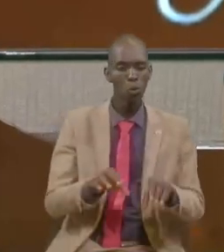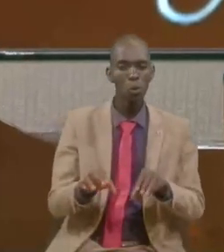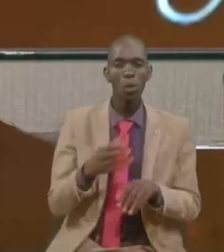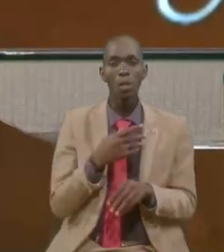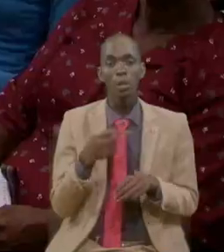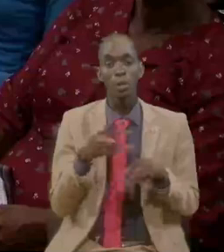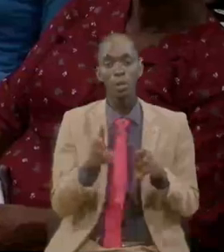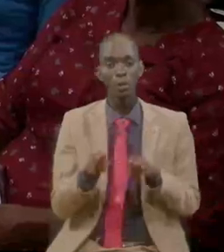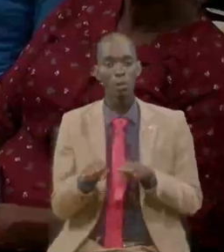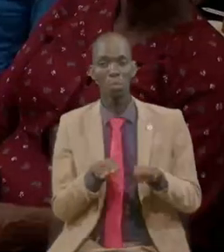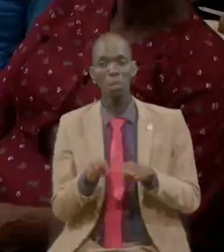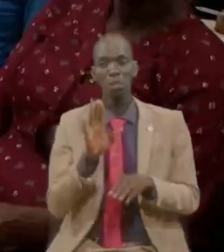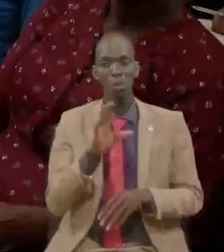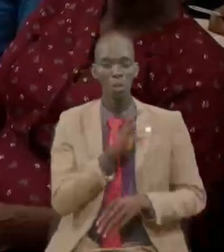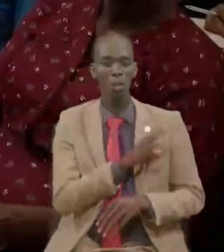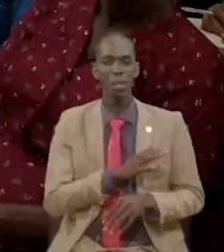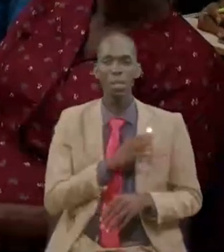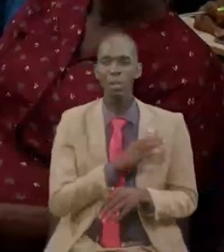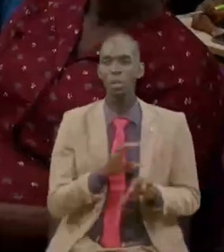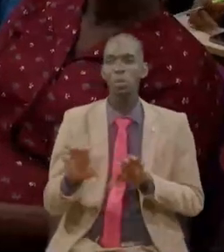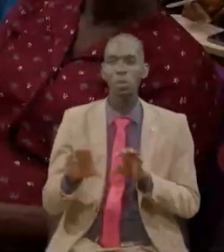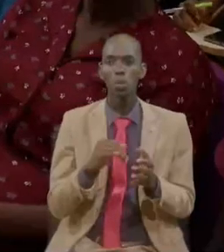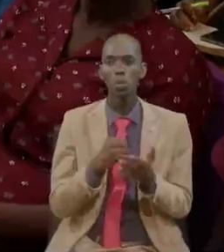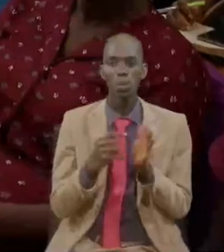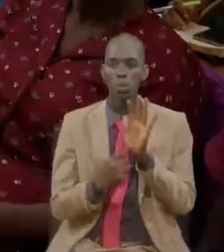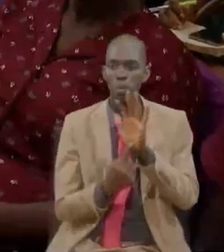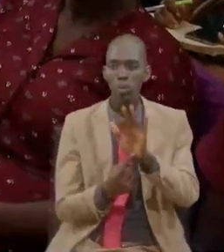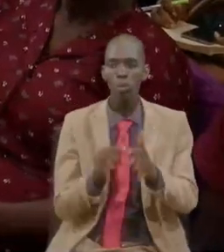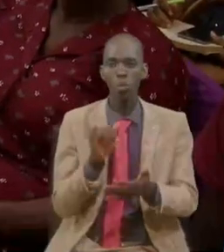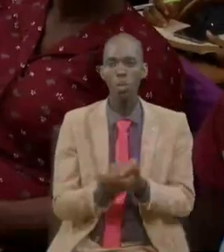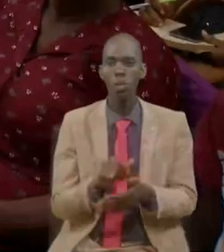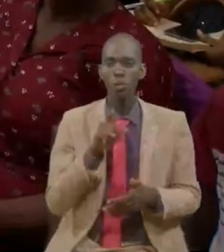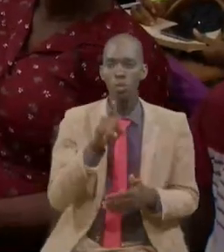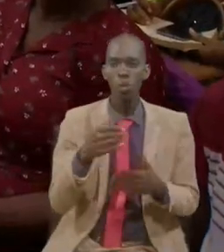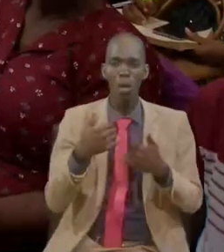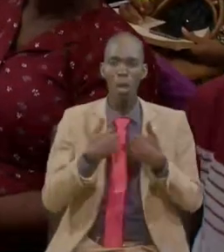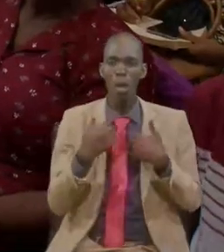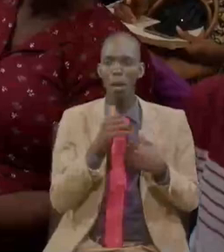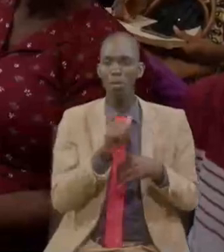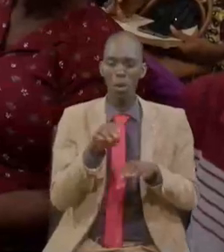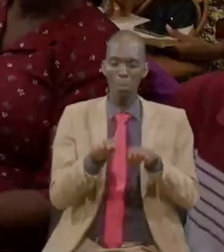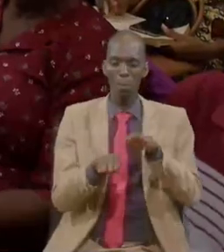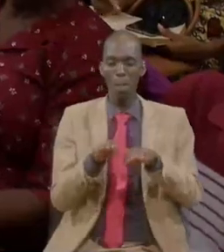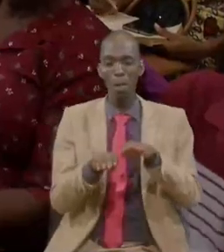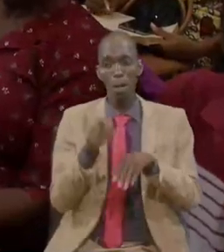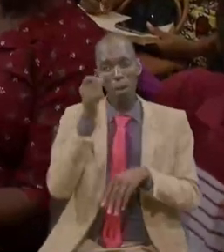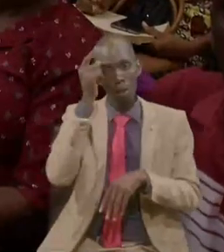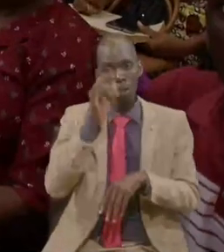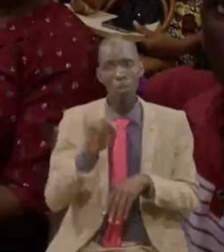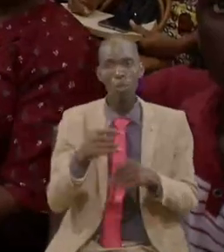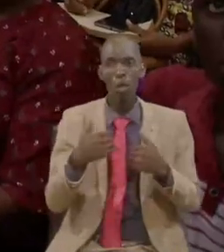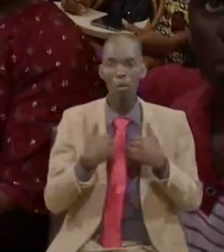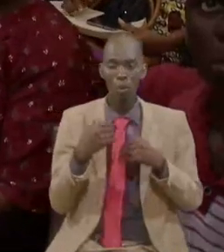la façon dont vous faites, vous agissez, votre caractère. Est-ce que cela montre que vous avez une